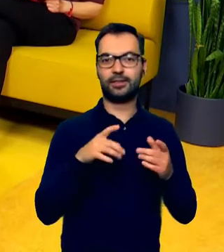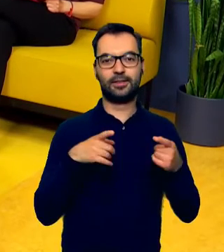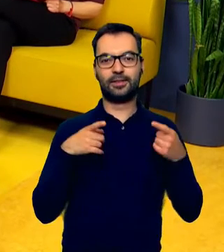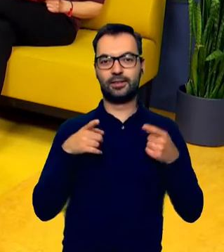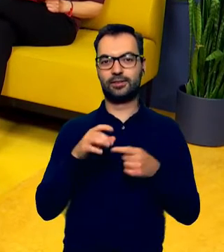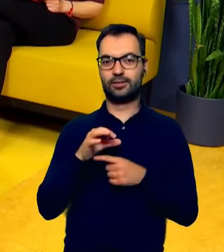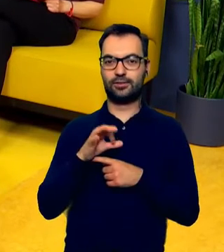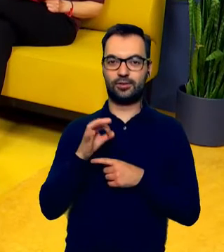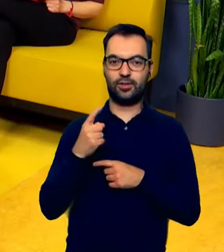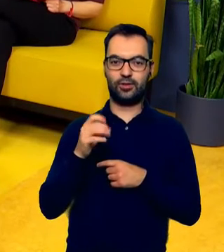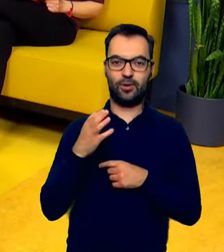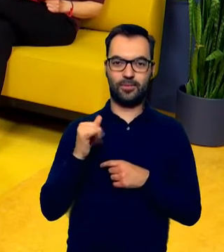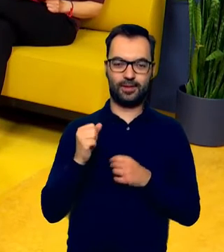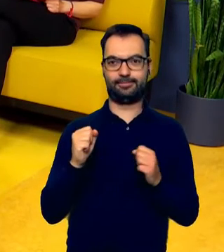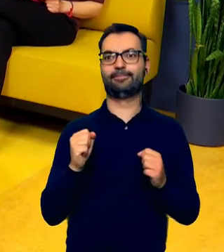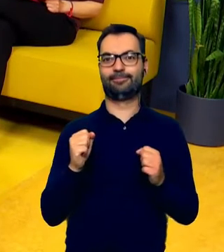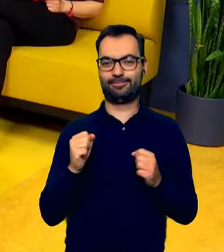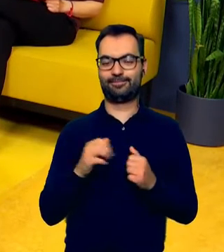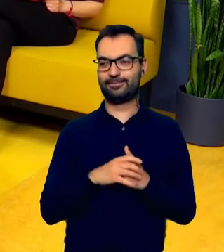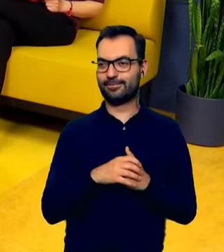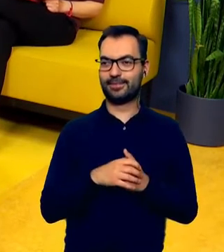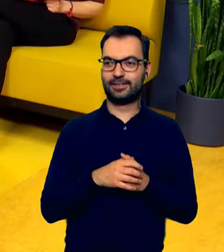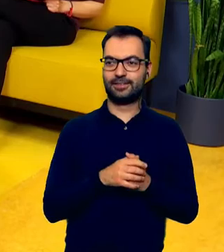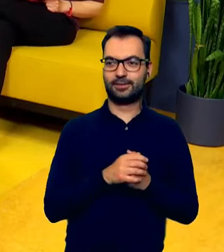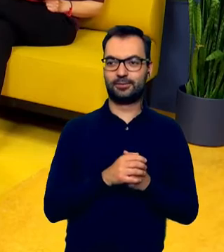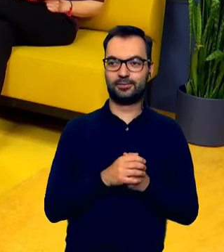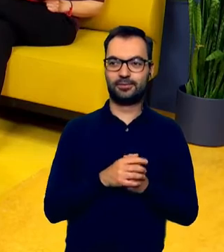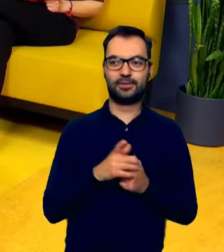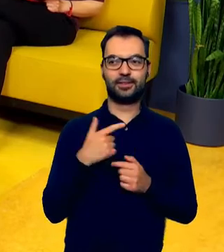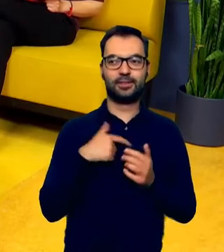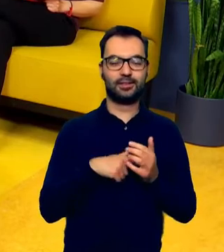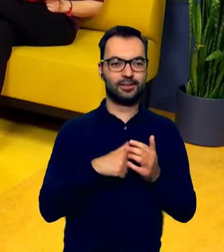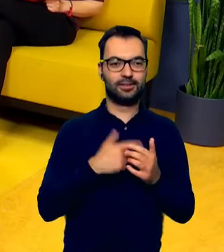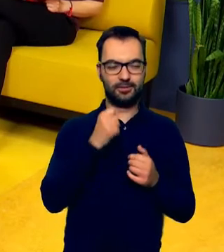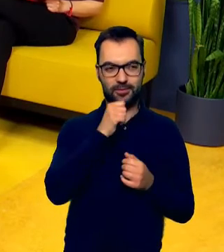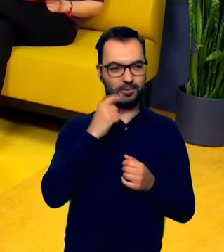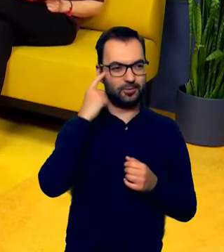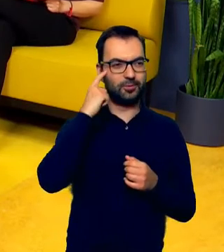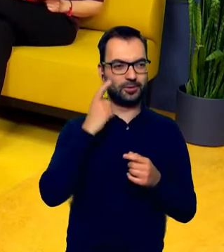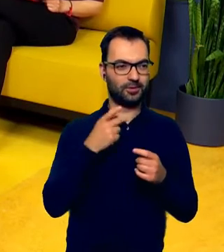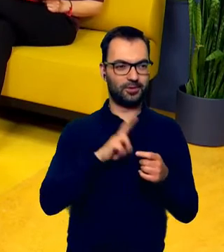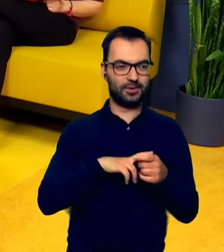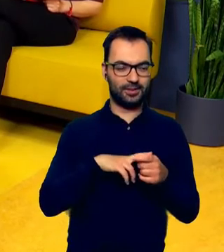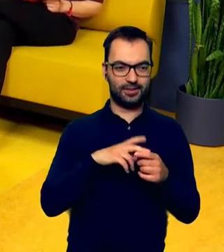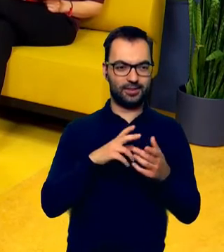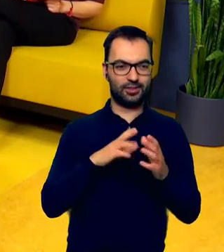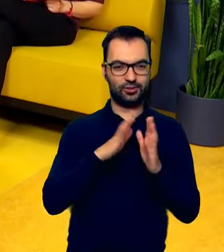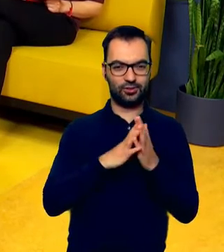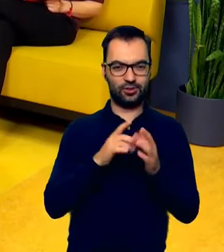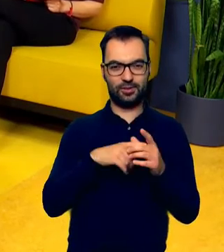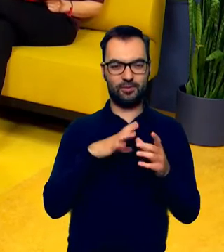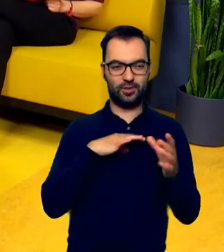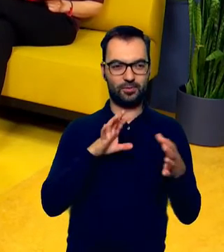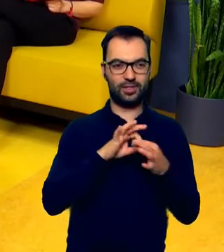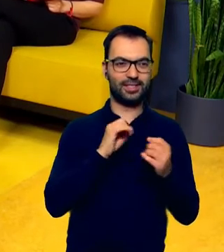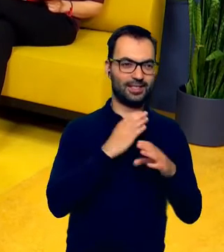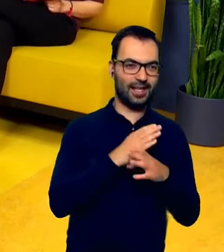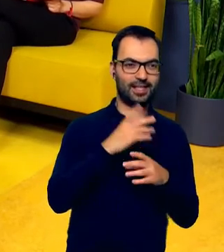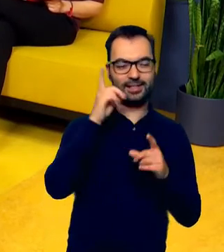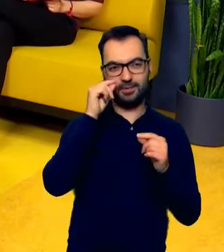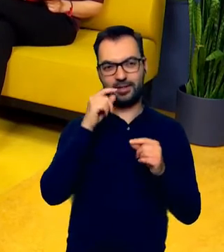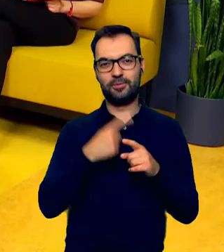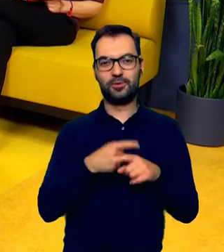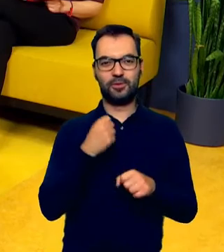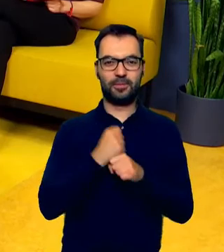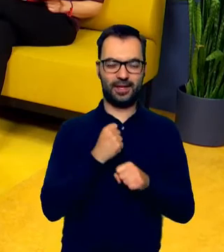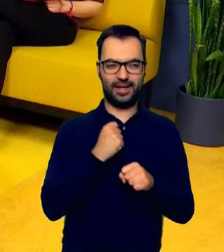kierunku sodomii, Magda, kierujesz. Gorąco to też próbowałam sobie przypomnieć dokładnie tę figurę z książki, że można połączyć seks, sen z